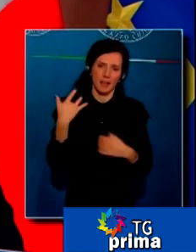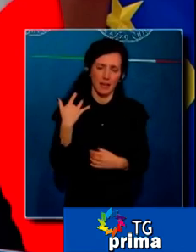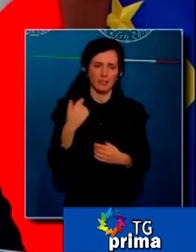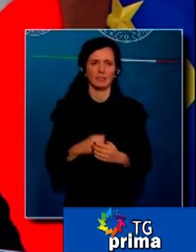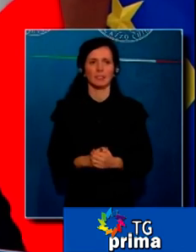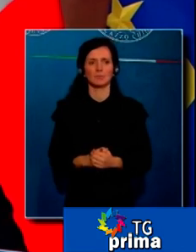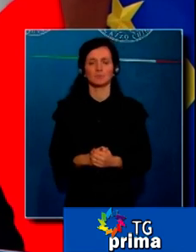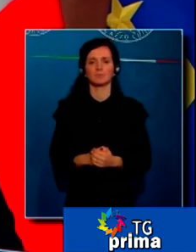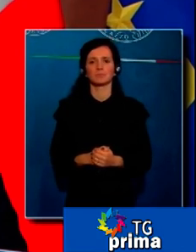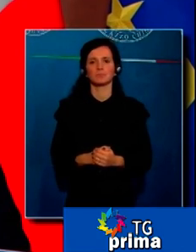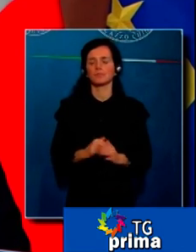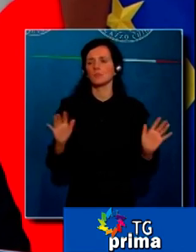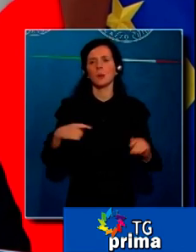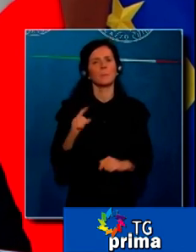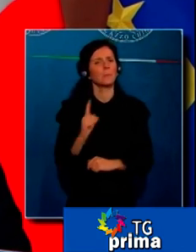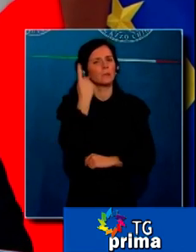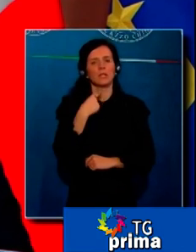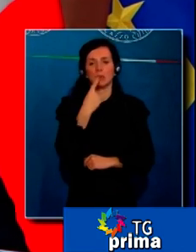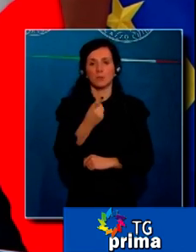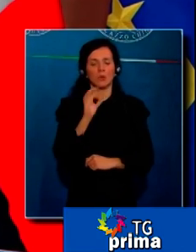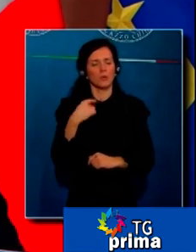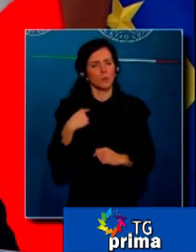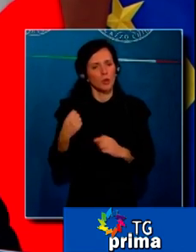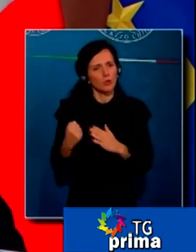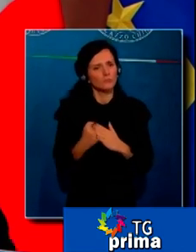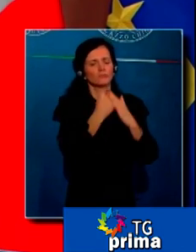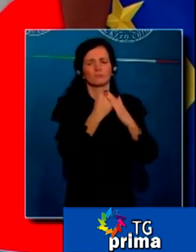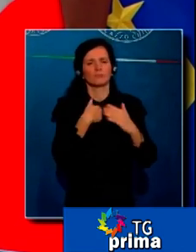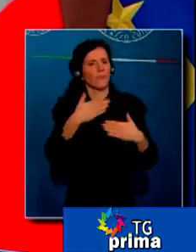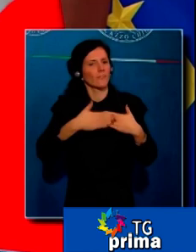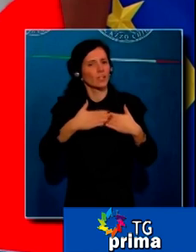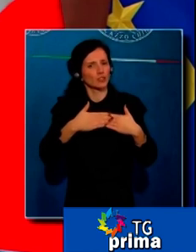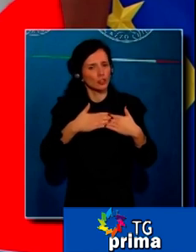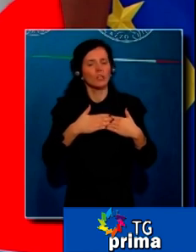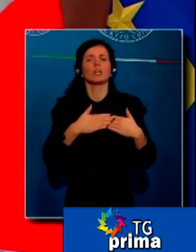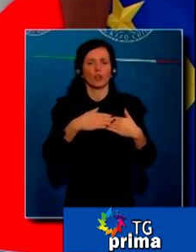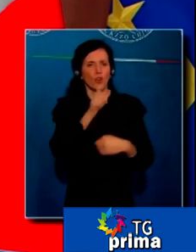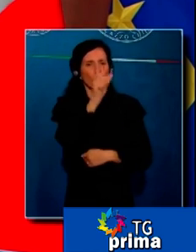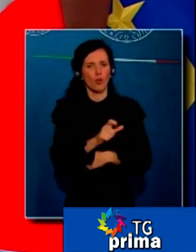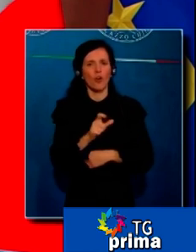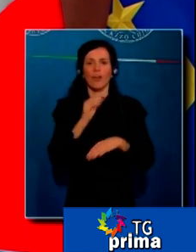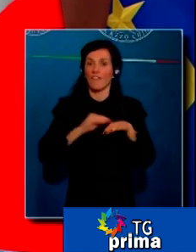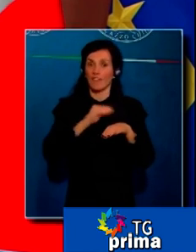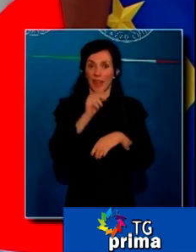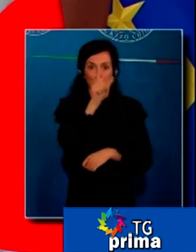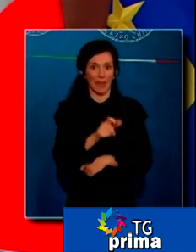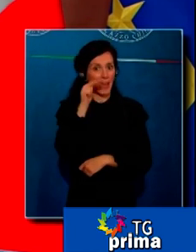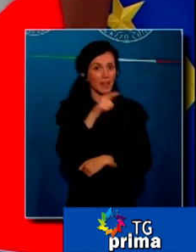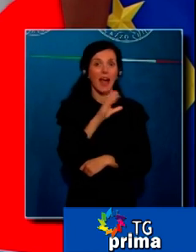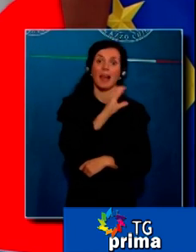Innanzitutto massima solidarietà a Claudia Livernini, l'infermiera che si è